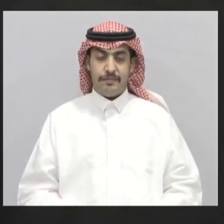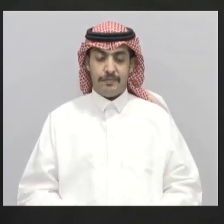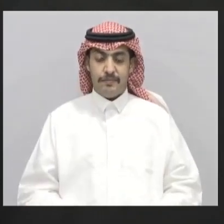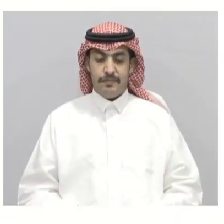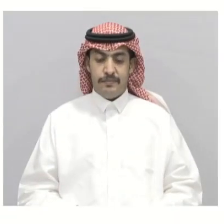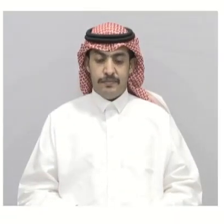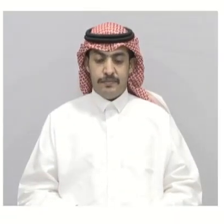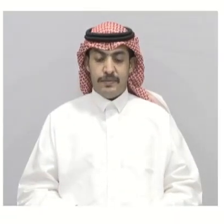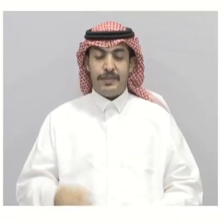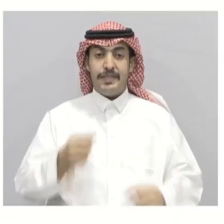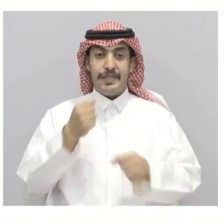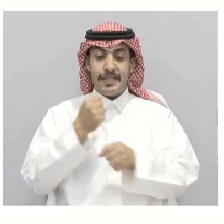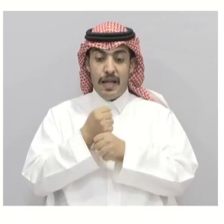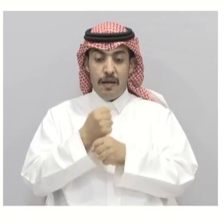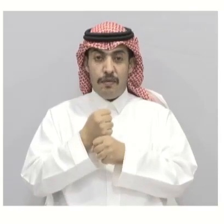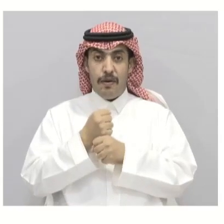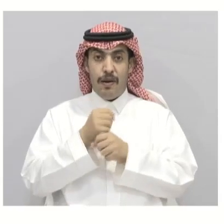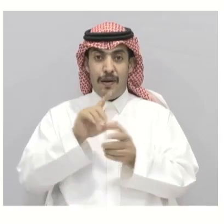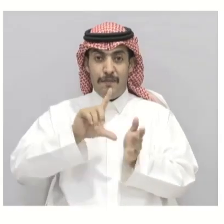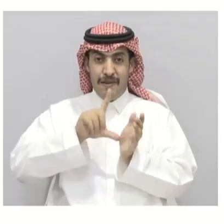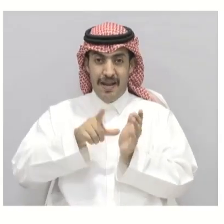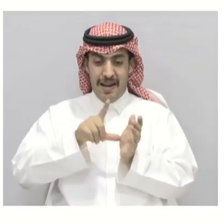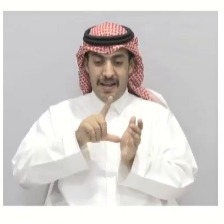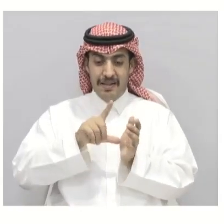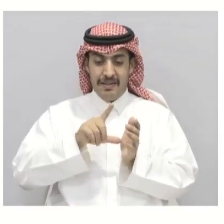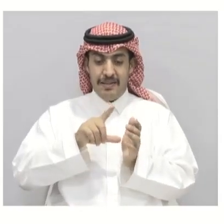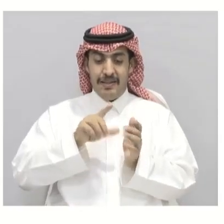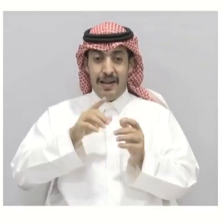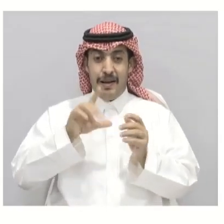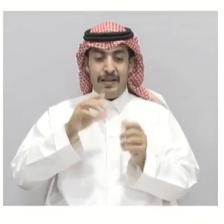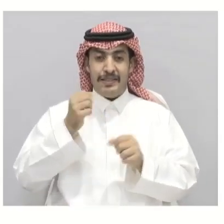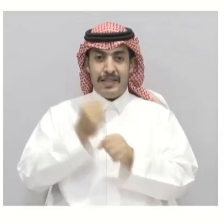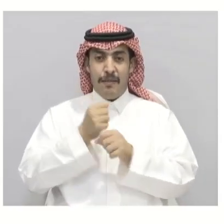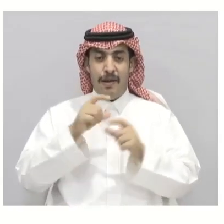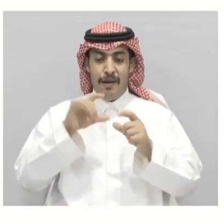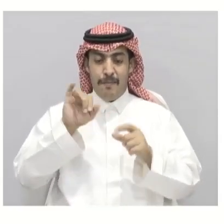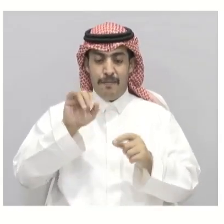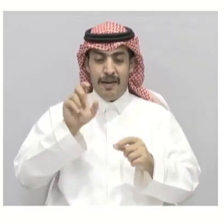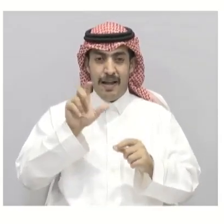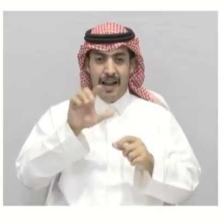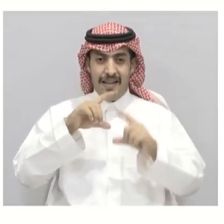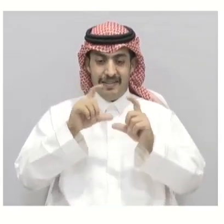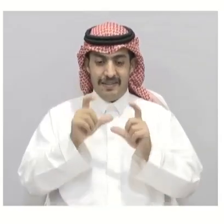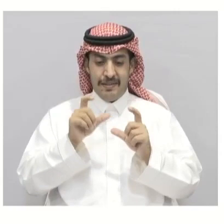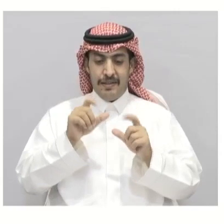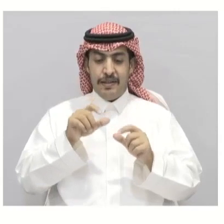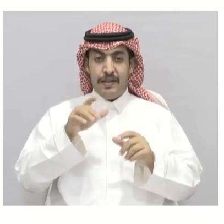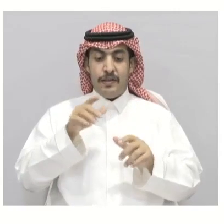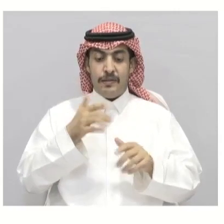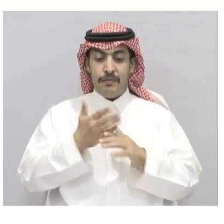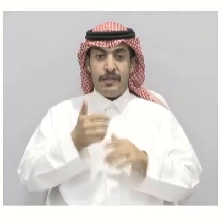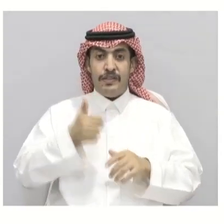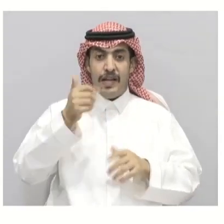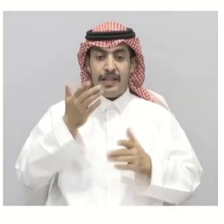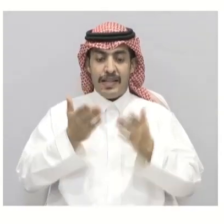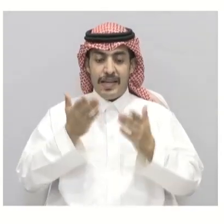يقول استعمل المنقله لايجاد قياس كلا من الزوايا الاتيه